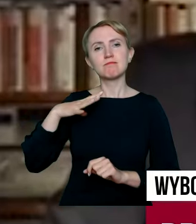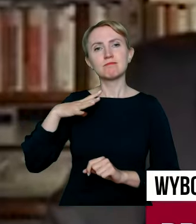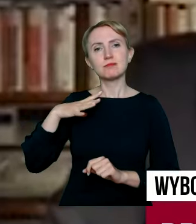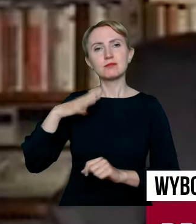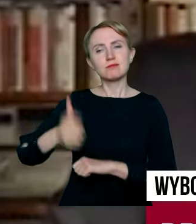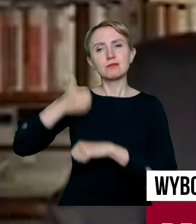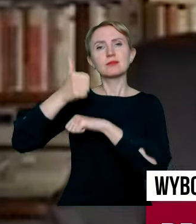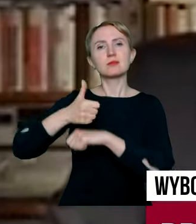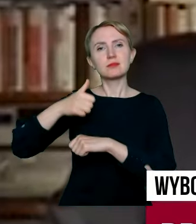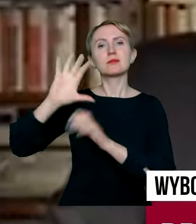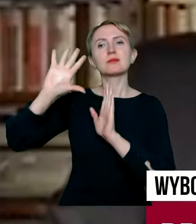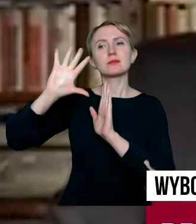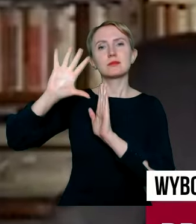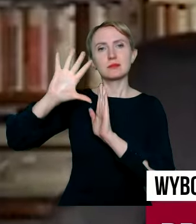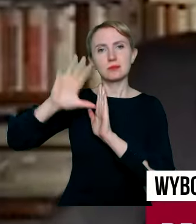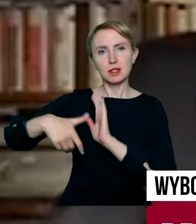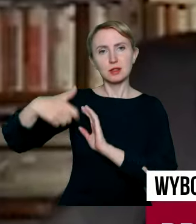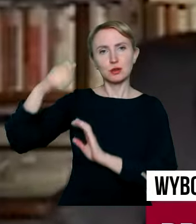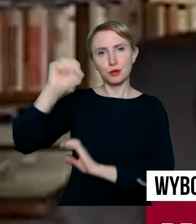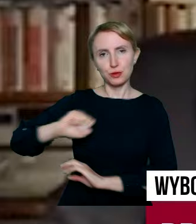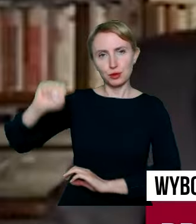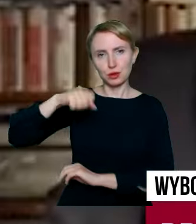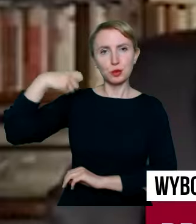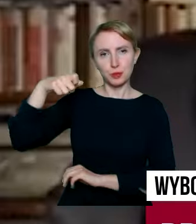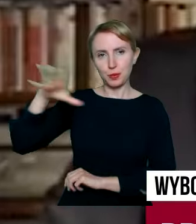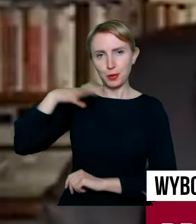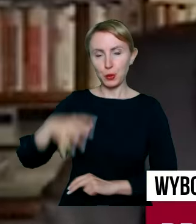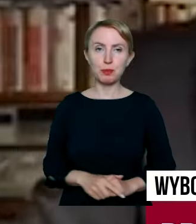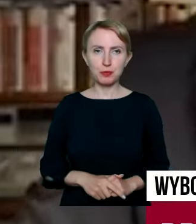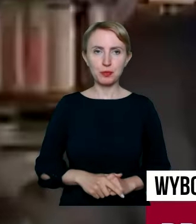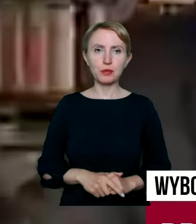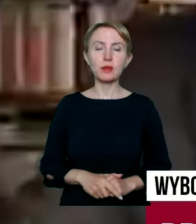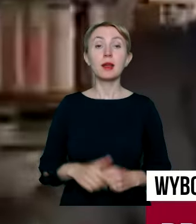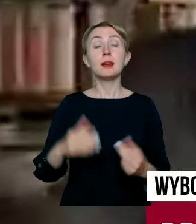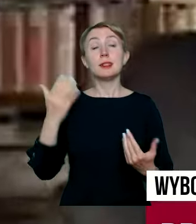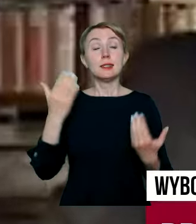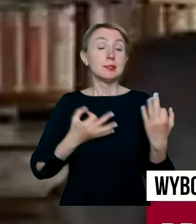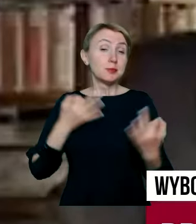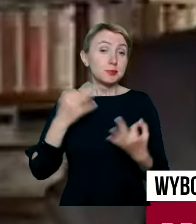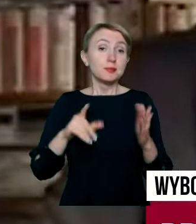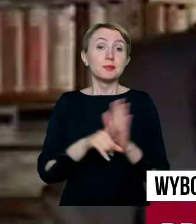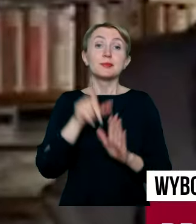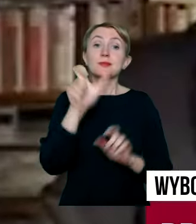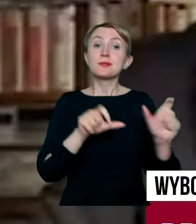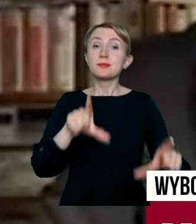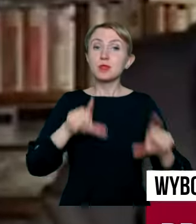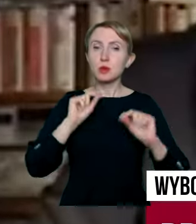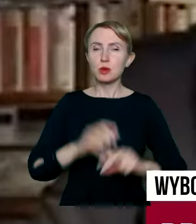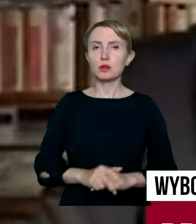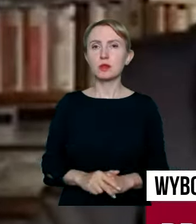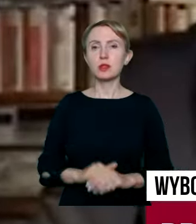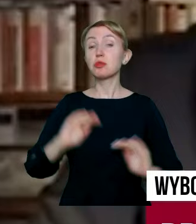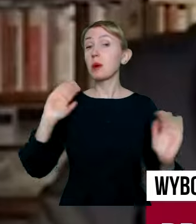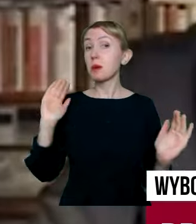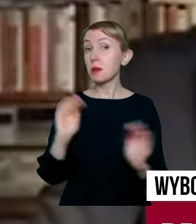czele stolicy Dolnego Śląska. Także no, spora zagwozdka dla wyborców. No i coraz mniej czasu